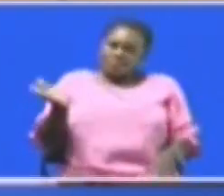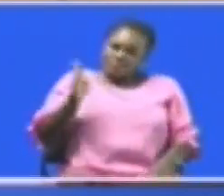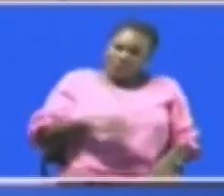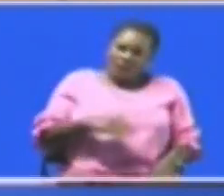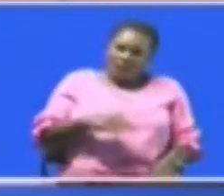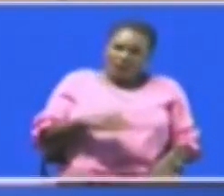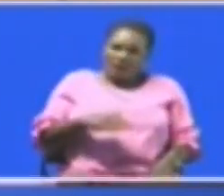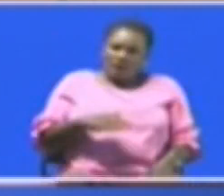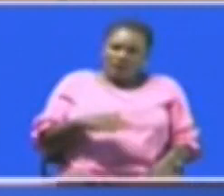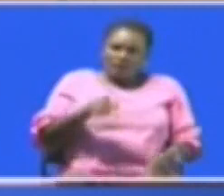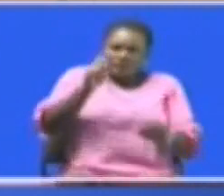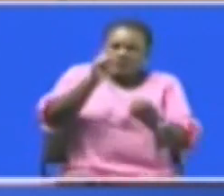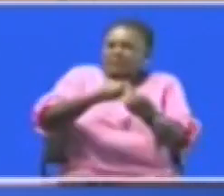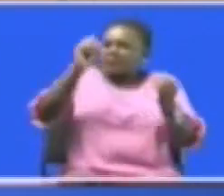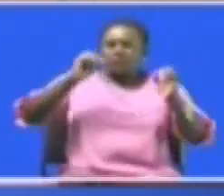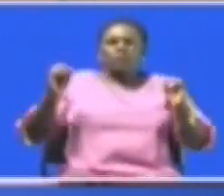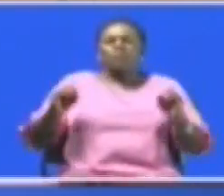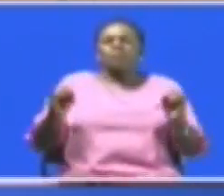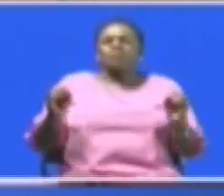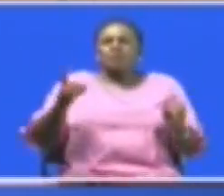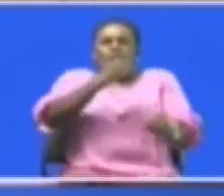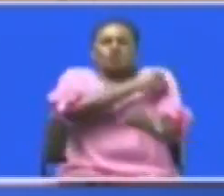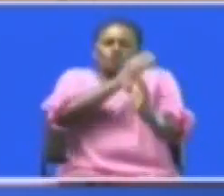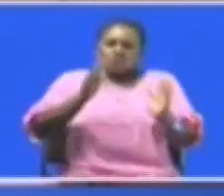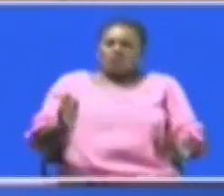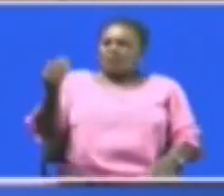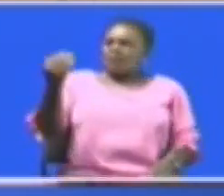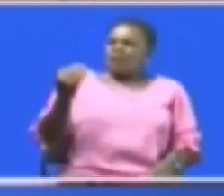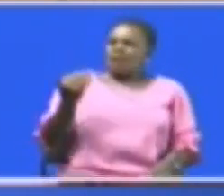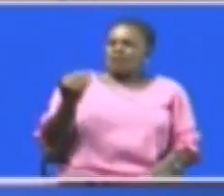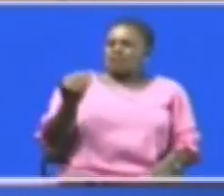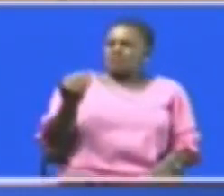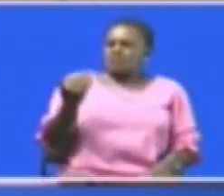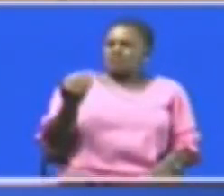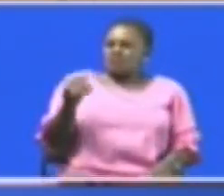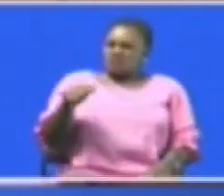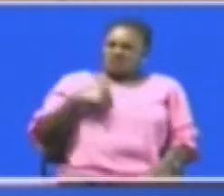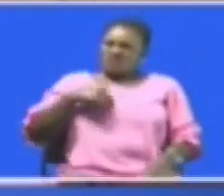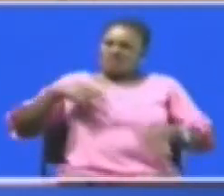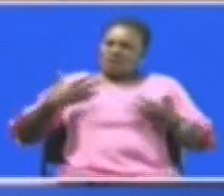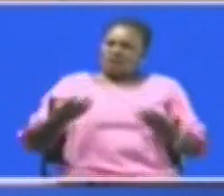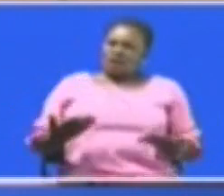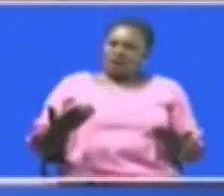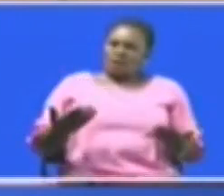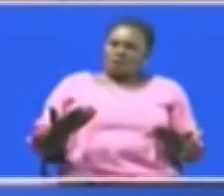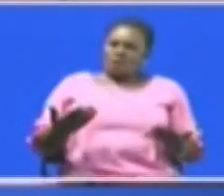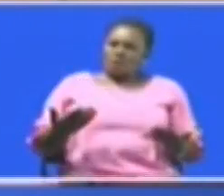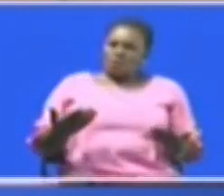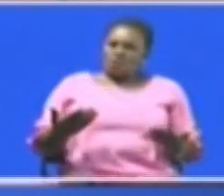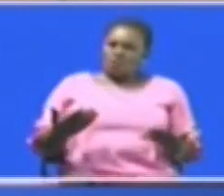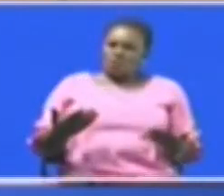Nikirudi huko hata kupimwa sikuwa napimwa. Daktari ananiuliza tu. Unasikiaje,